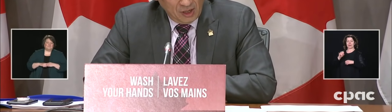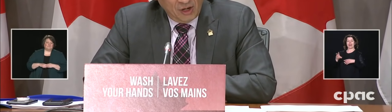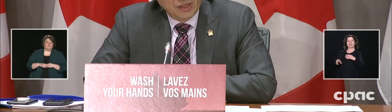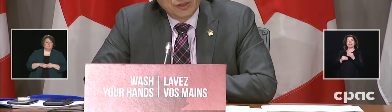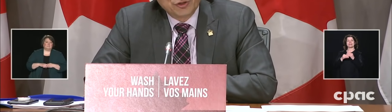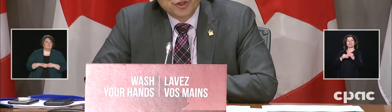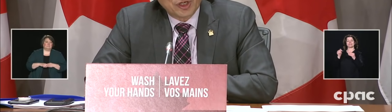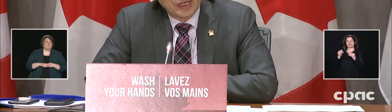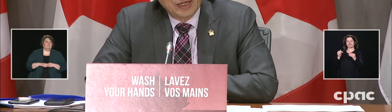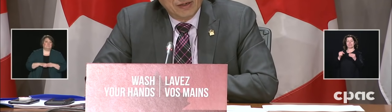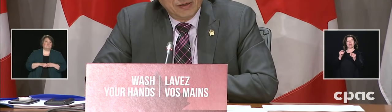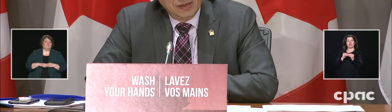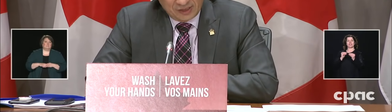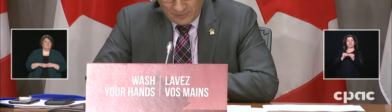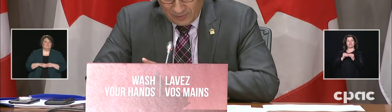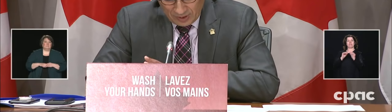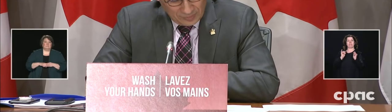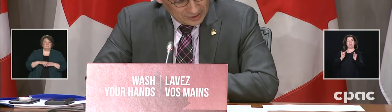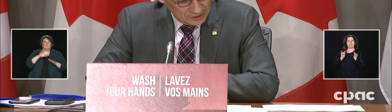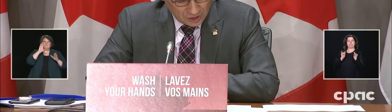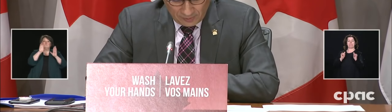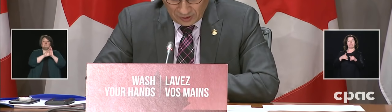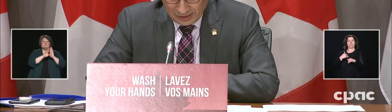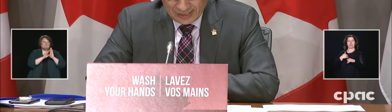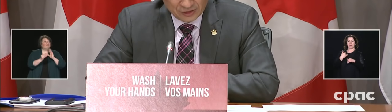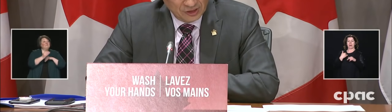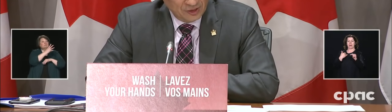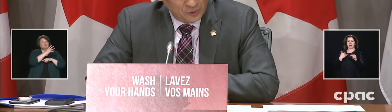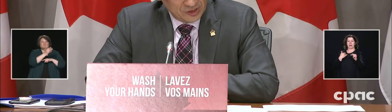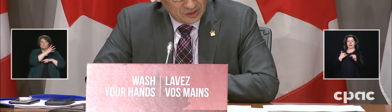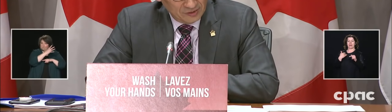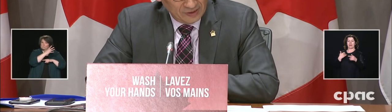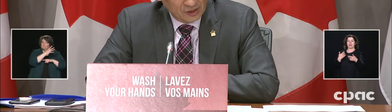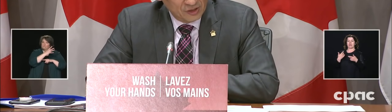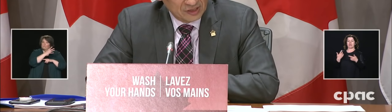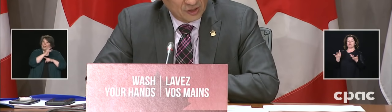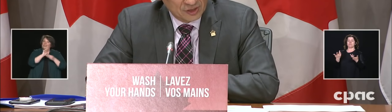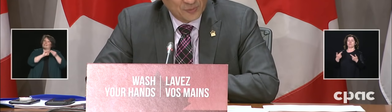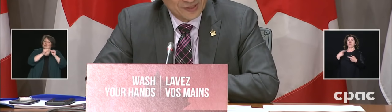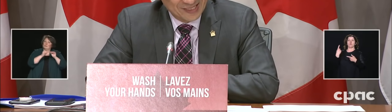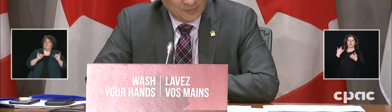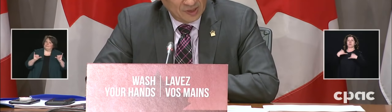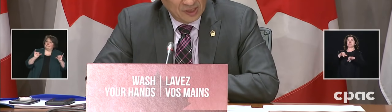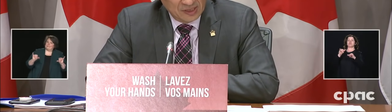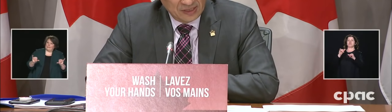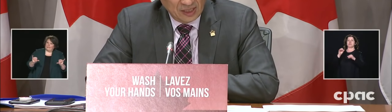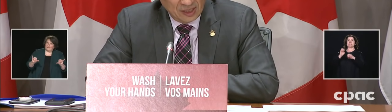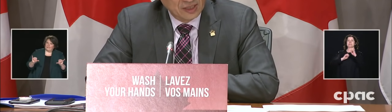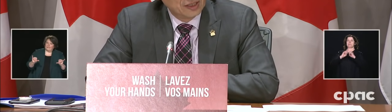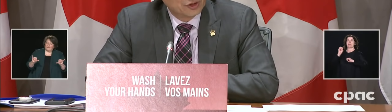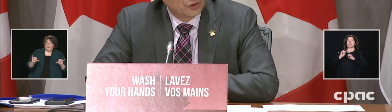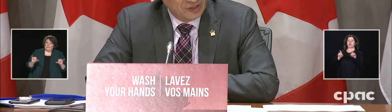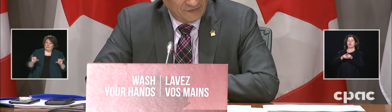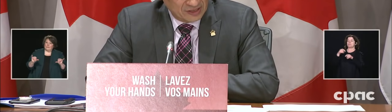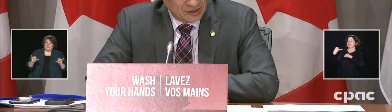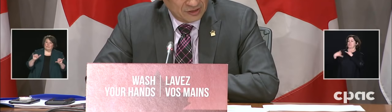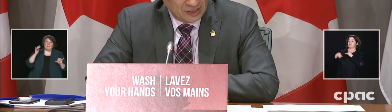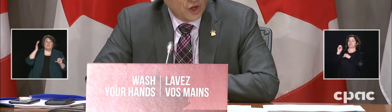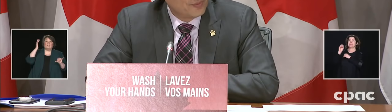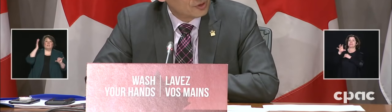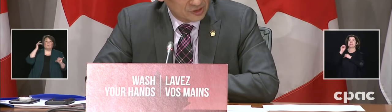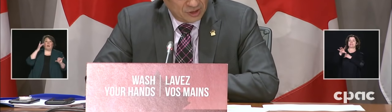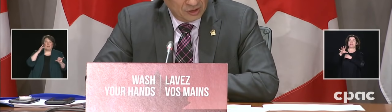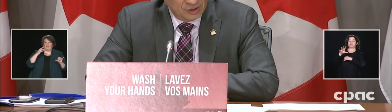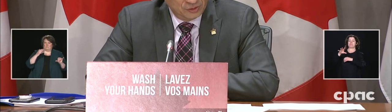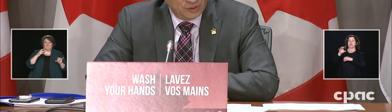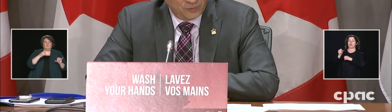que on a toujours estimé, par exemple, le dernier diapositive, les conséquences possibles. Si le taux d'infection, c'est